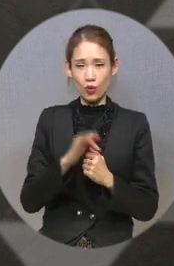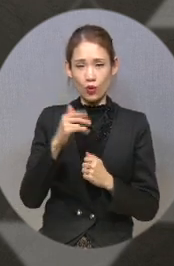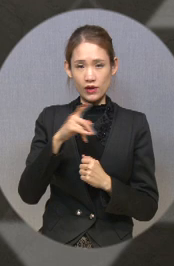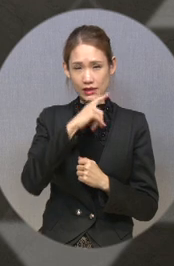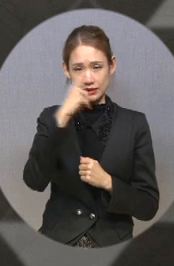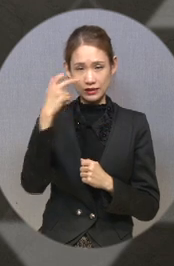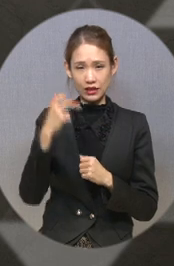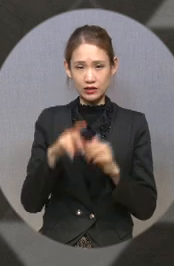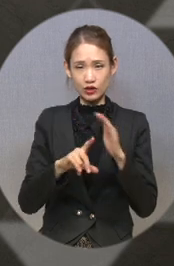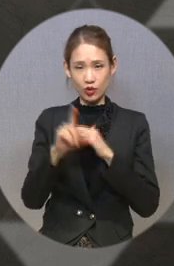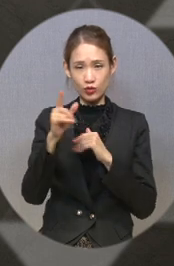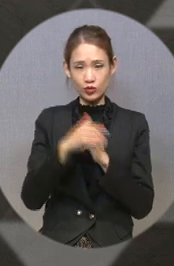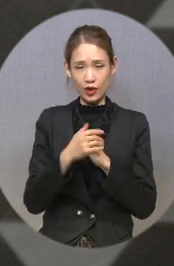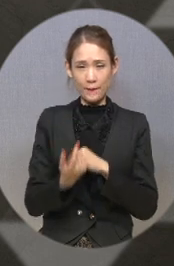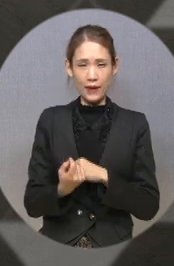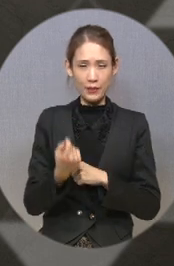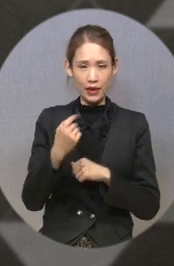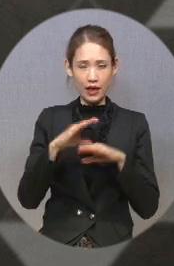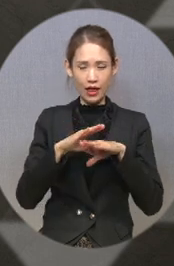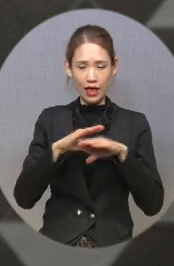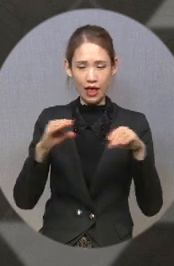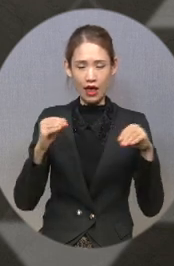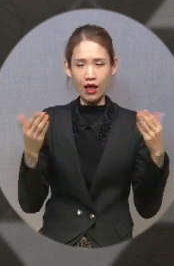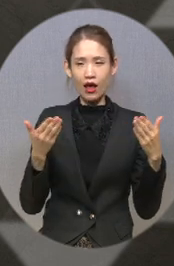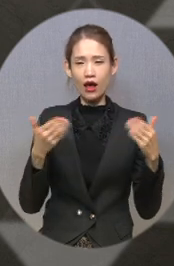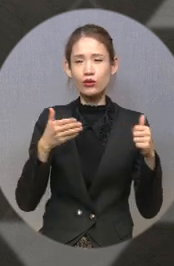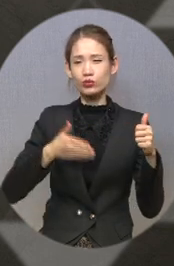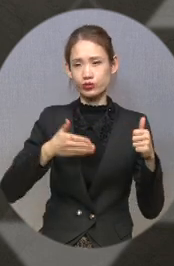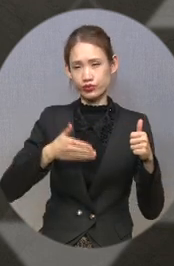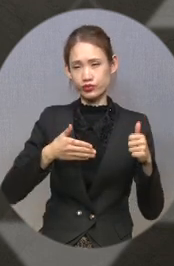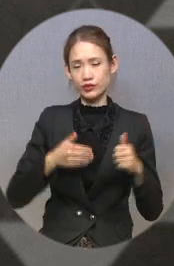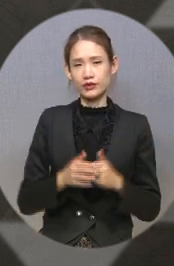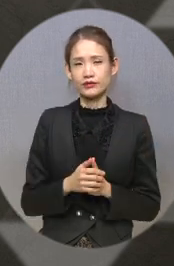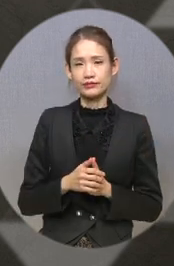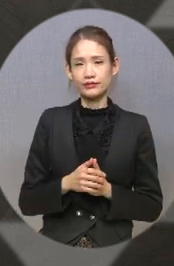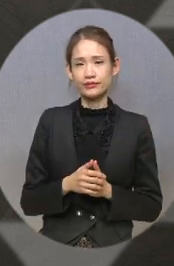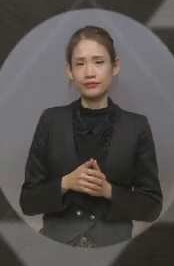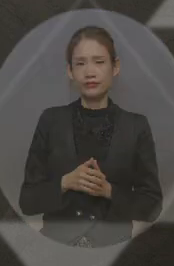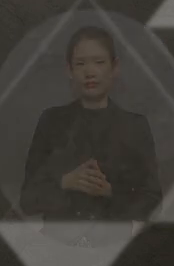일산 서부경찰서에 조속한 사건 해결을 부탁드립니다.